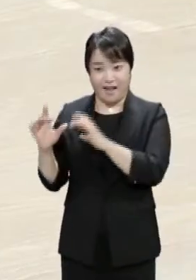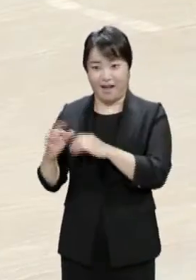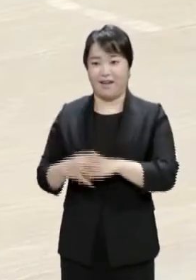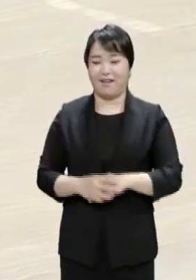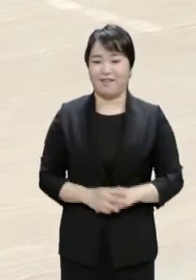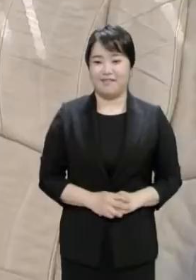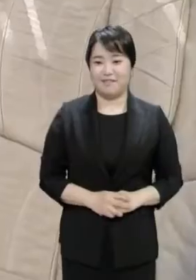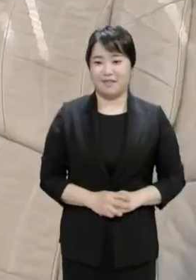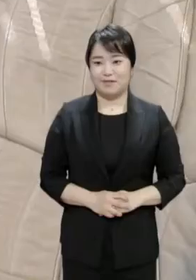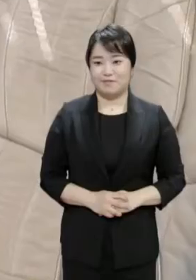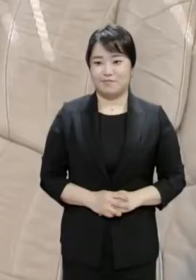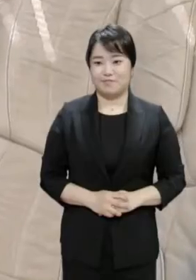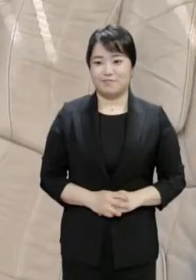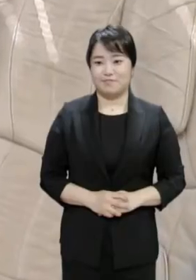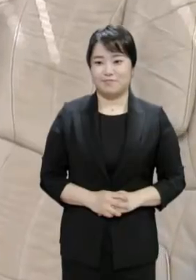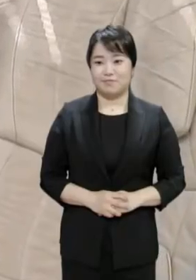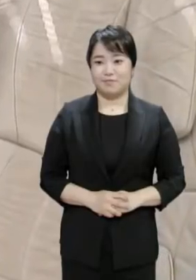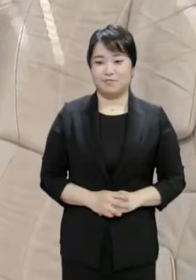넷,